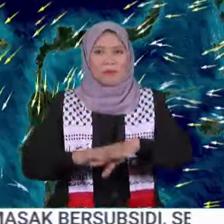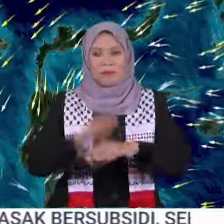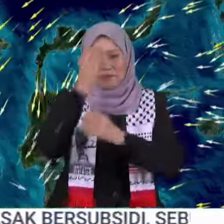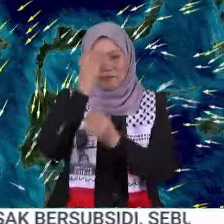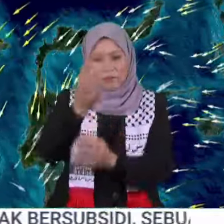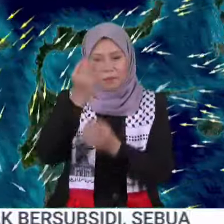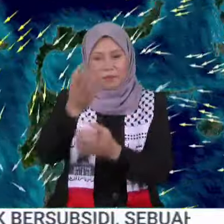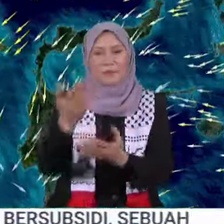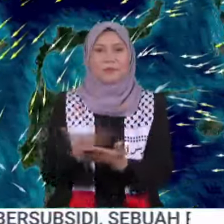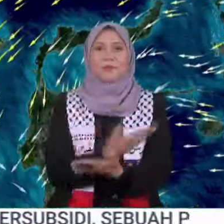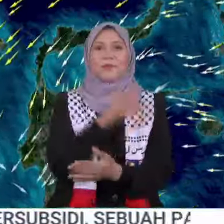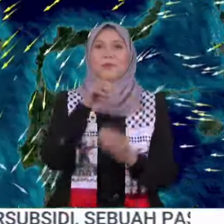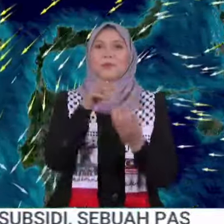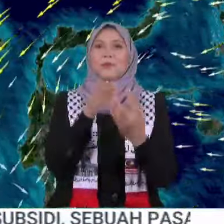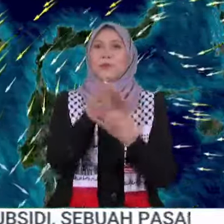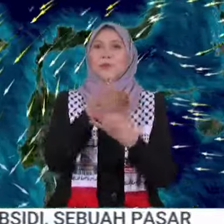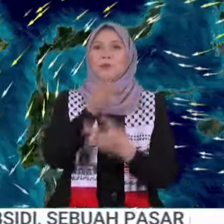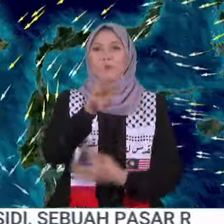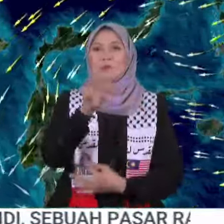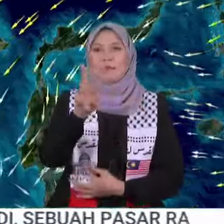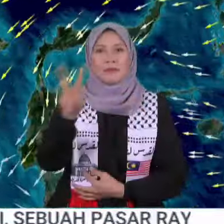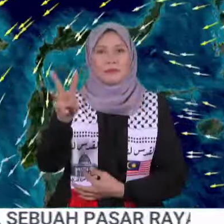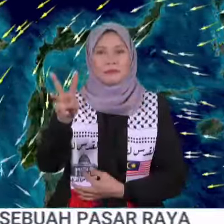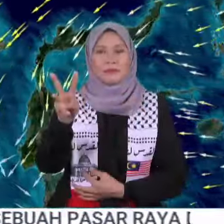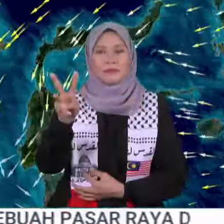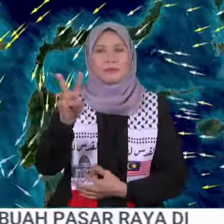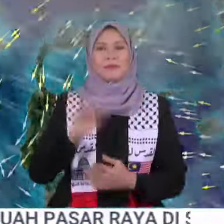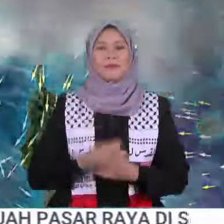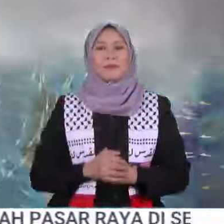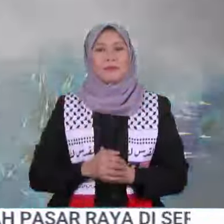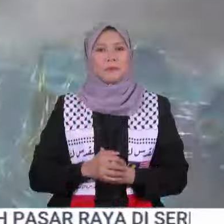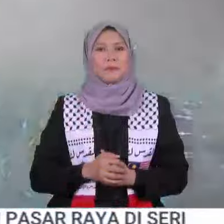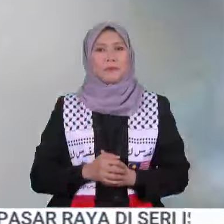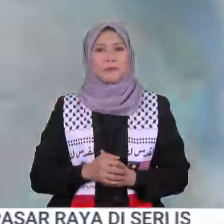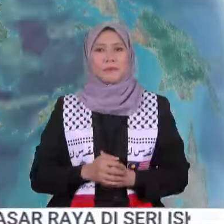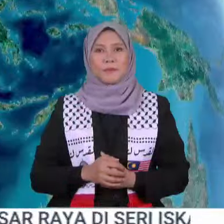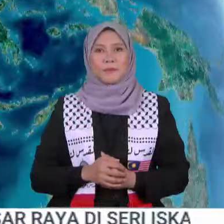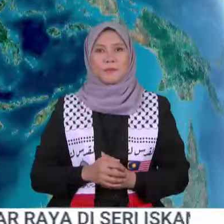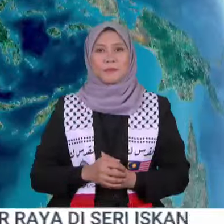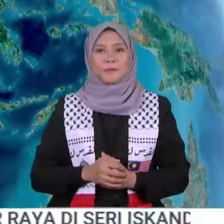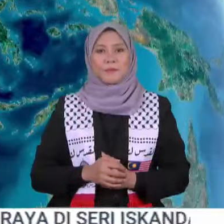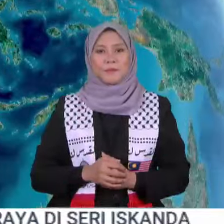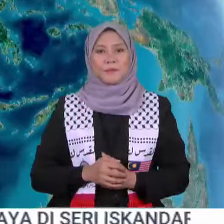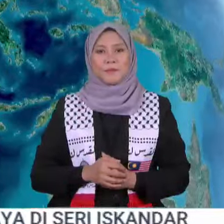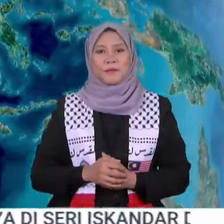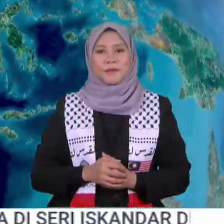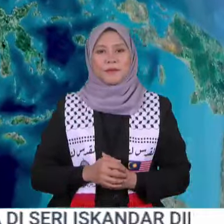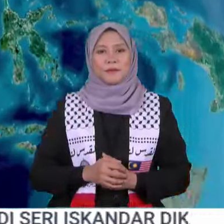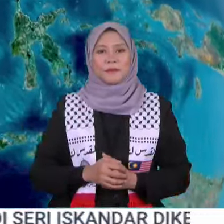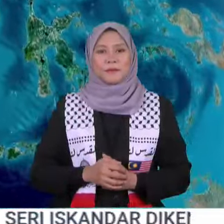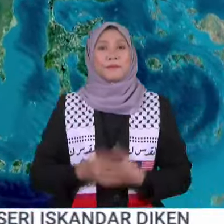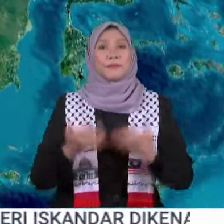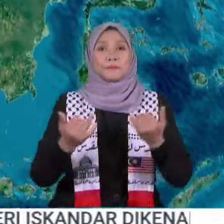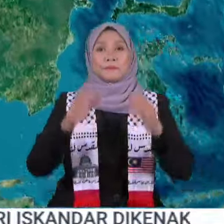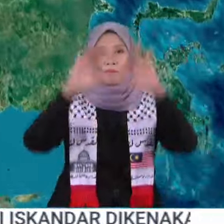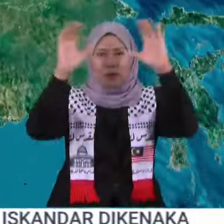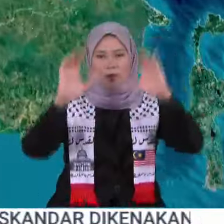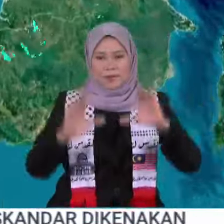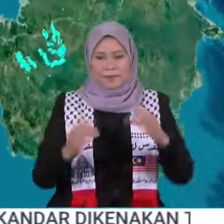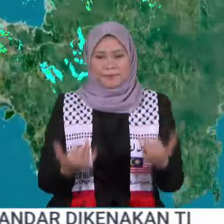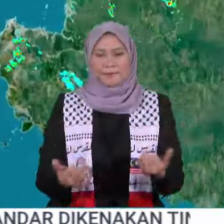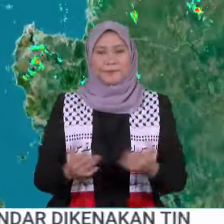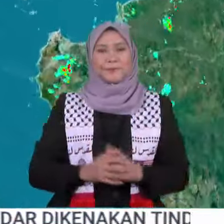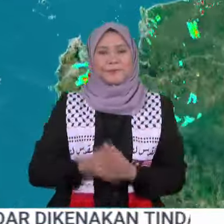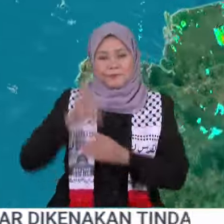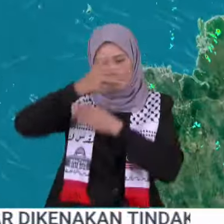maklumat terkini di laman Sesawang dan juga di laman sosial rasmi kami. Seterusnya kita lihat keadaan cuaca semasa pula. Imej Lima